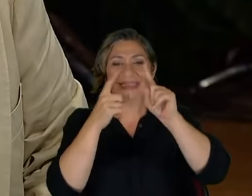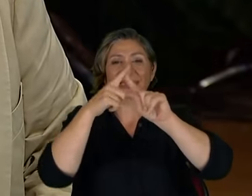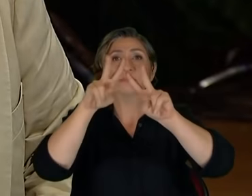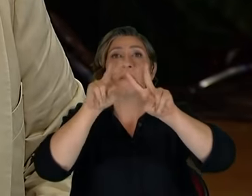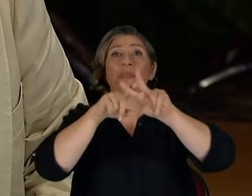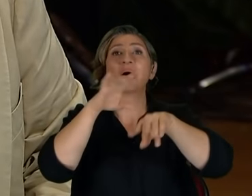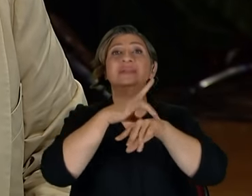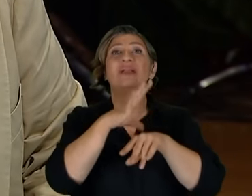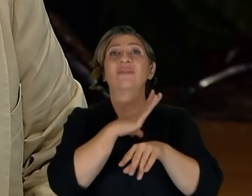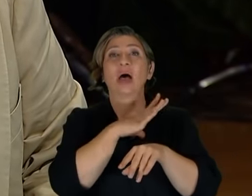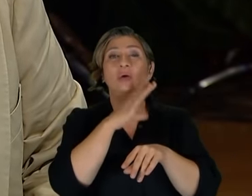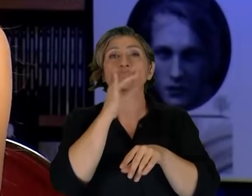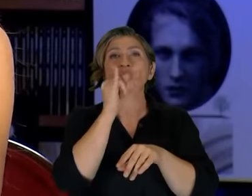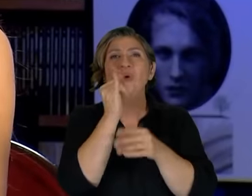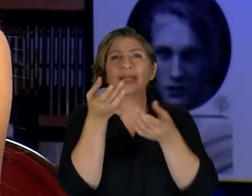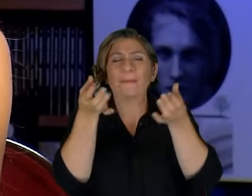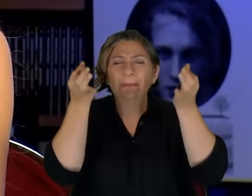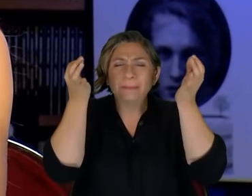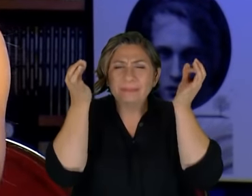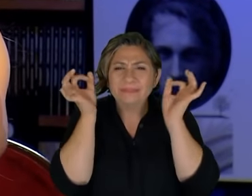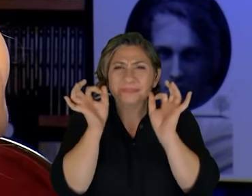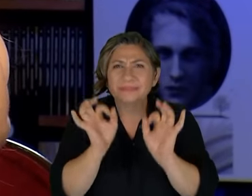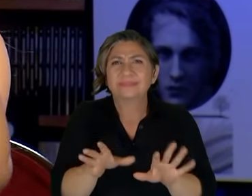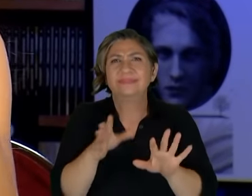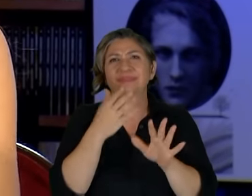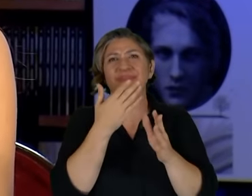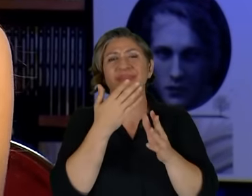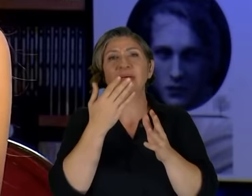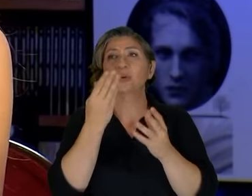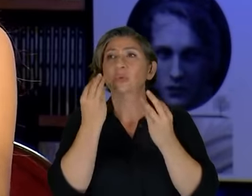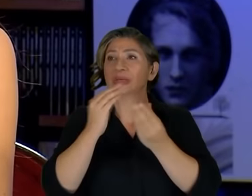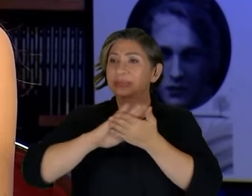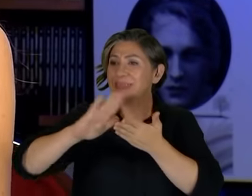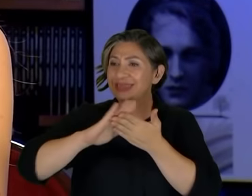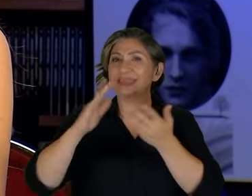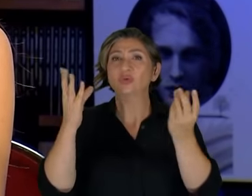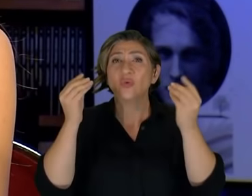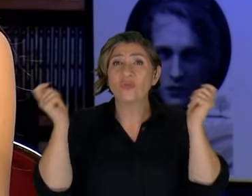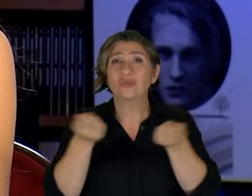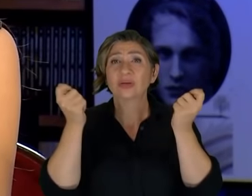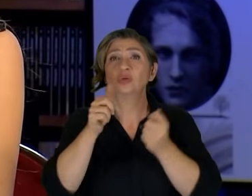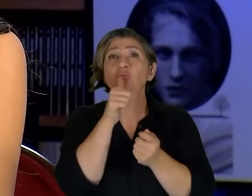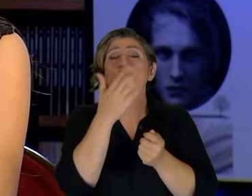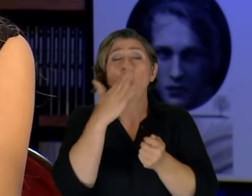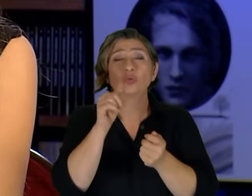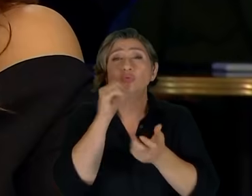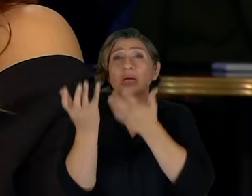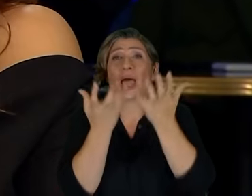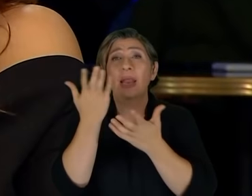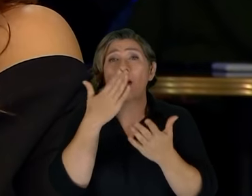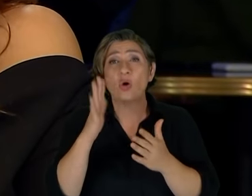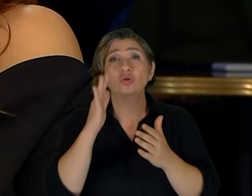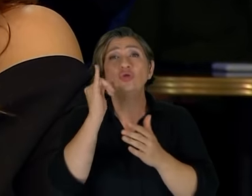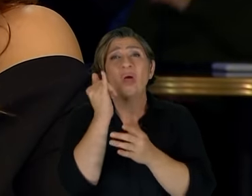oluyorlar. Tuvaletler zaten Bill Gates ve Melinda Gates vakıflarında bu konuyla çok fazla çalışıyor. İşte su yok, su kaynağı olmadığı